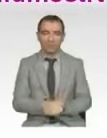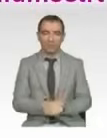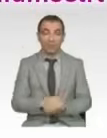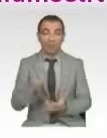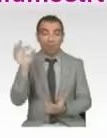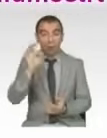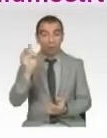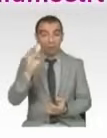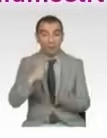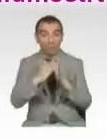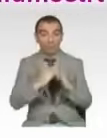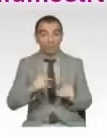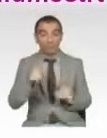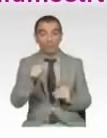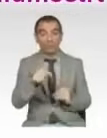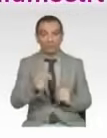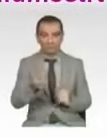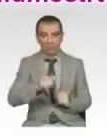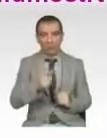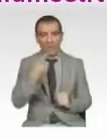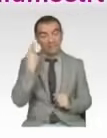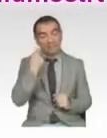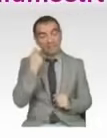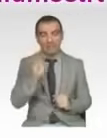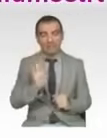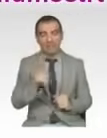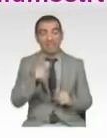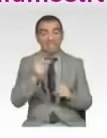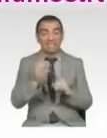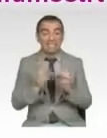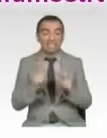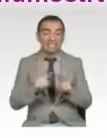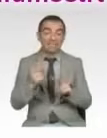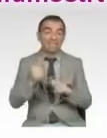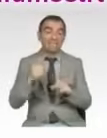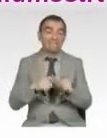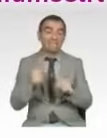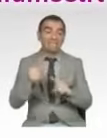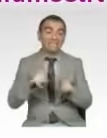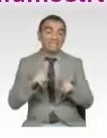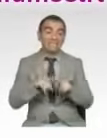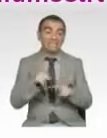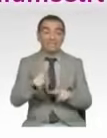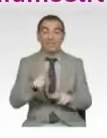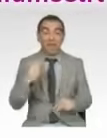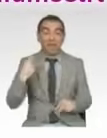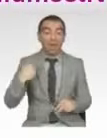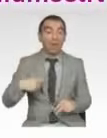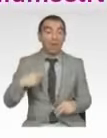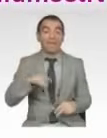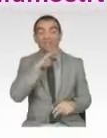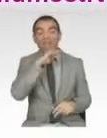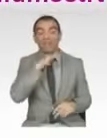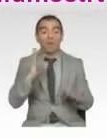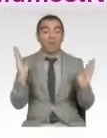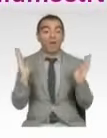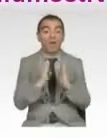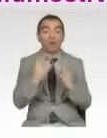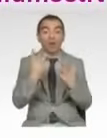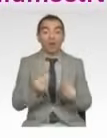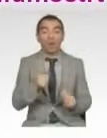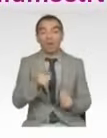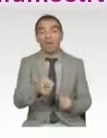Osmanlı Sarayı'nda sultanlar bunu kullanıyorlarmış. İbn Sina'nın özellikle yaşlanma karşıtı